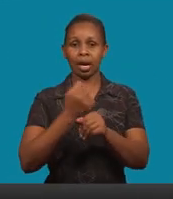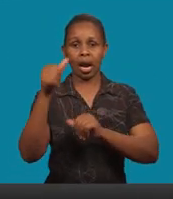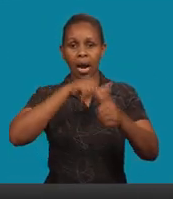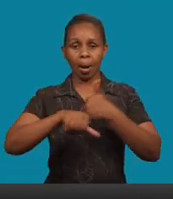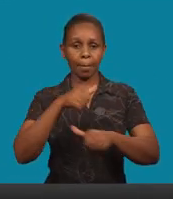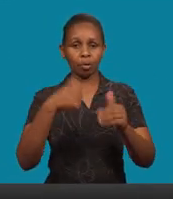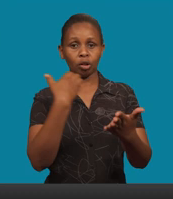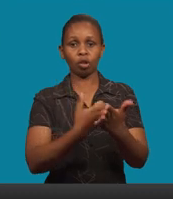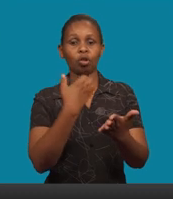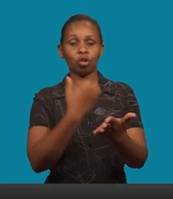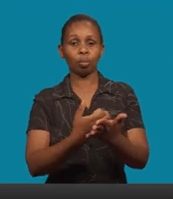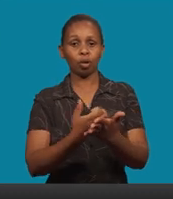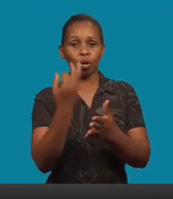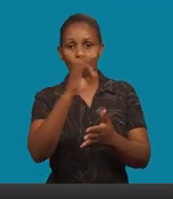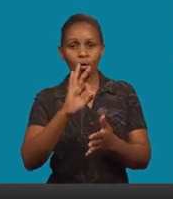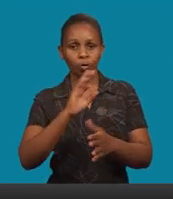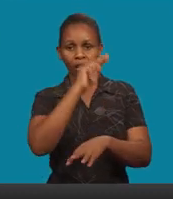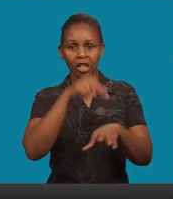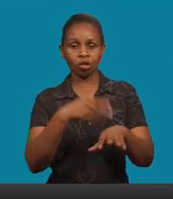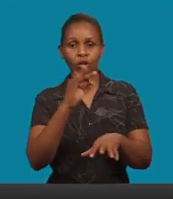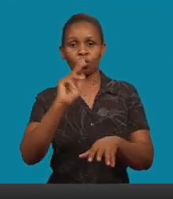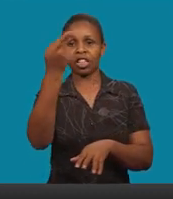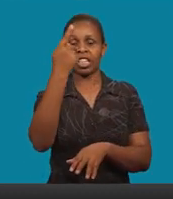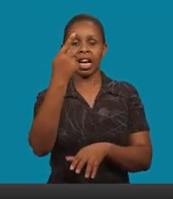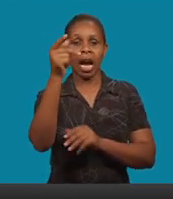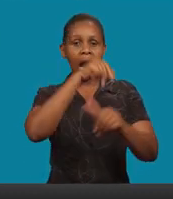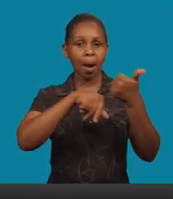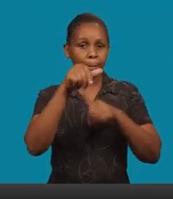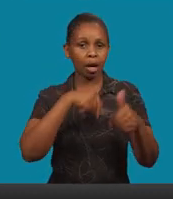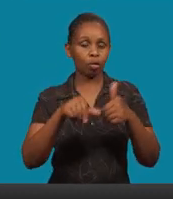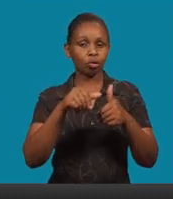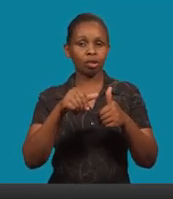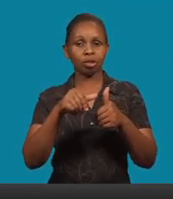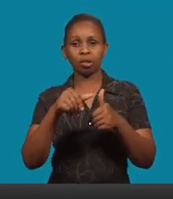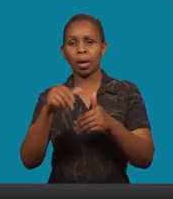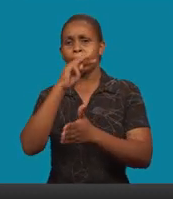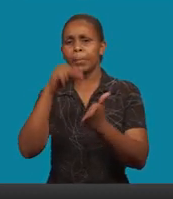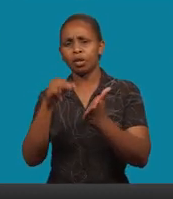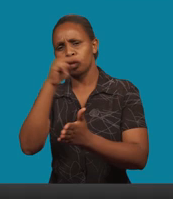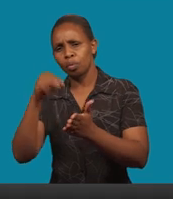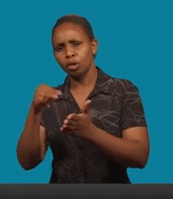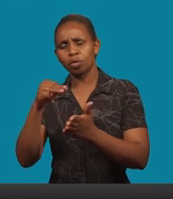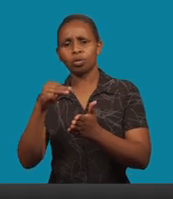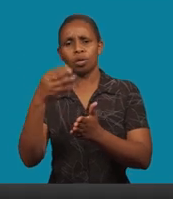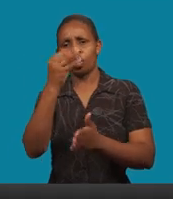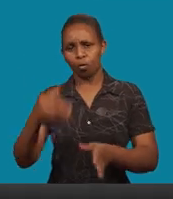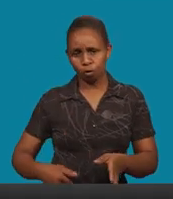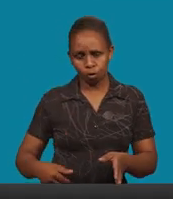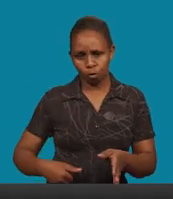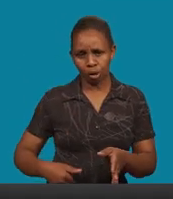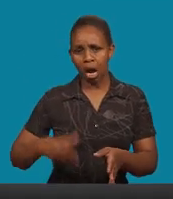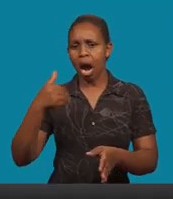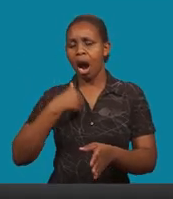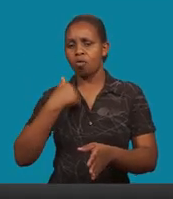uliopita ilikuwa ni maneno ya uchumi wa taifa letu la Kenya. Ilikuwa ni maneno ya wananchi mamilioni